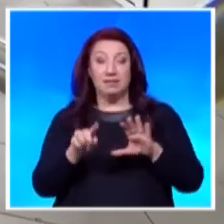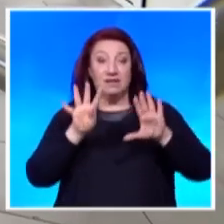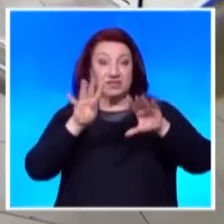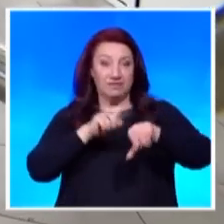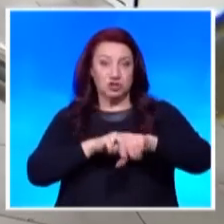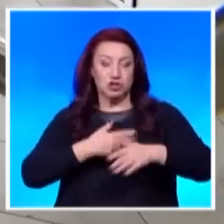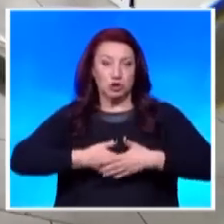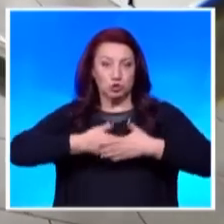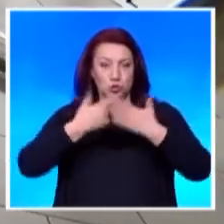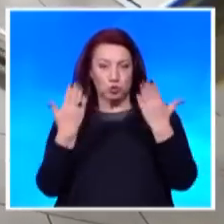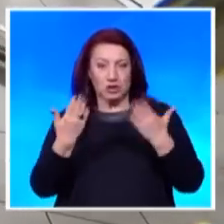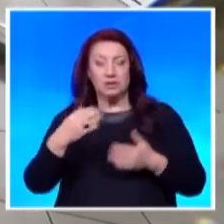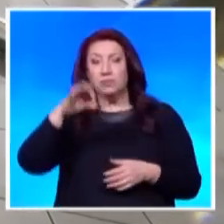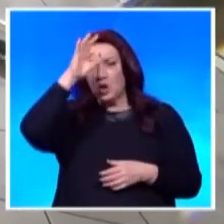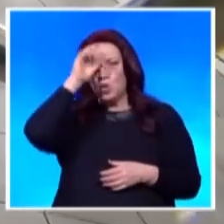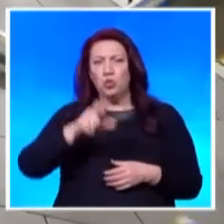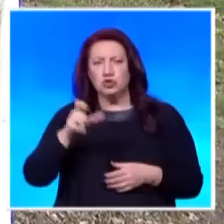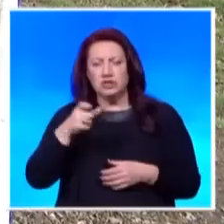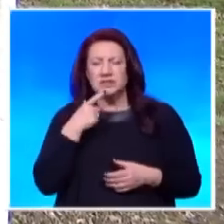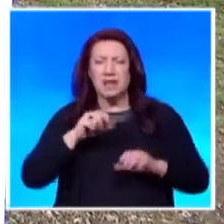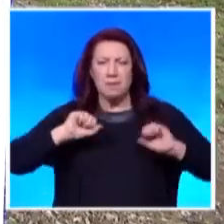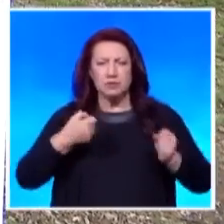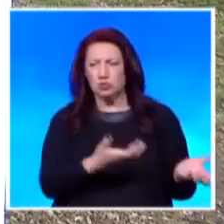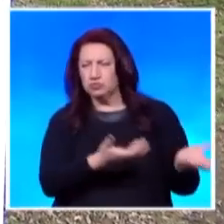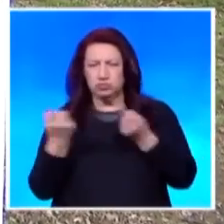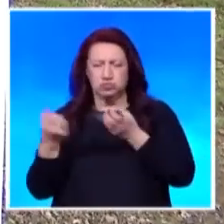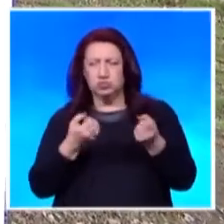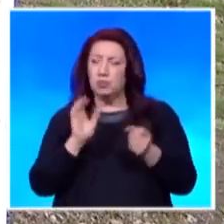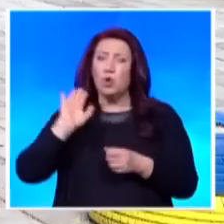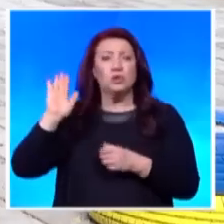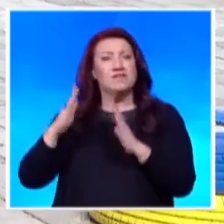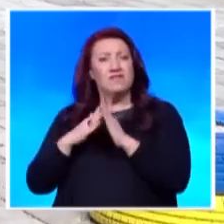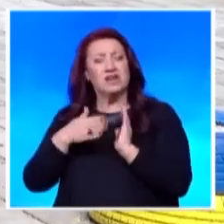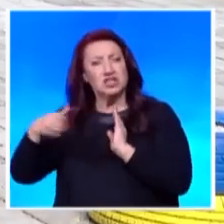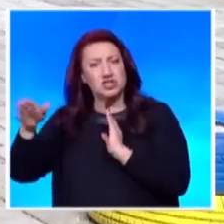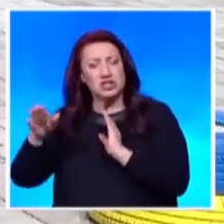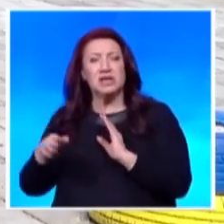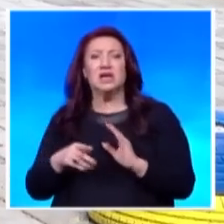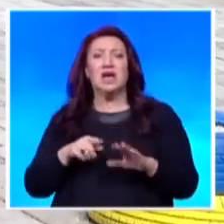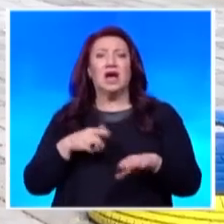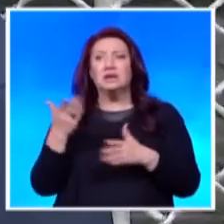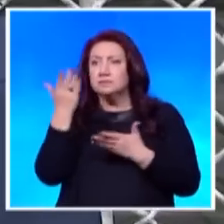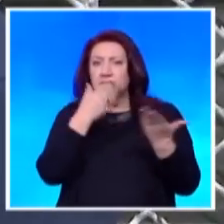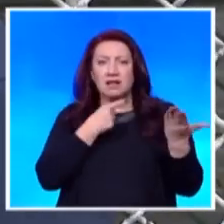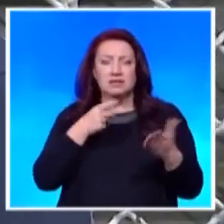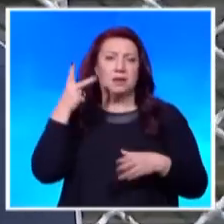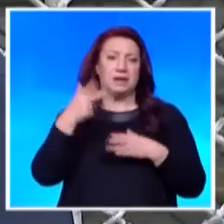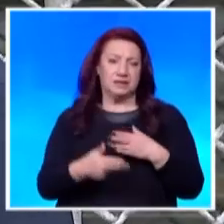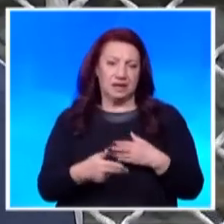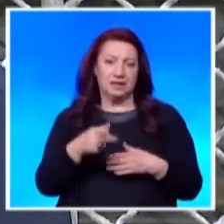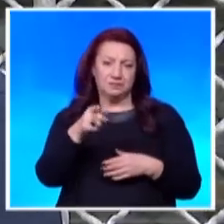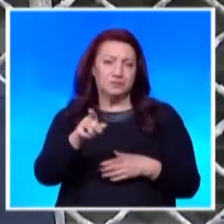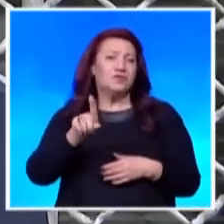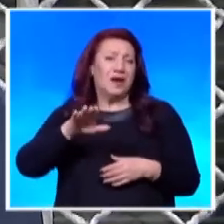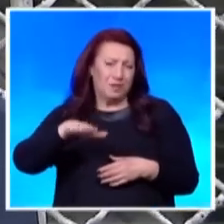сутринта. Учениците са евакуирани, а часовете прекратени. Сред изведените на двора и второкласникът Мартин. Казаха ни, че